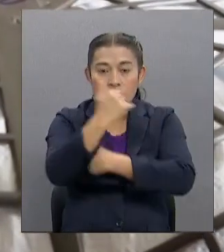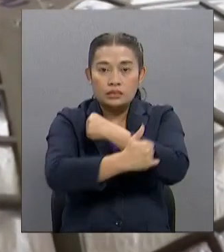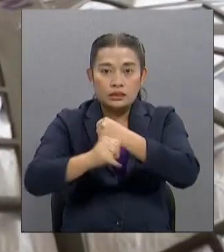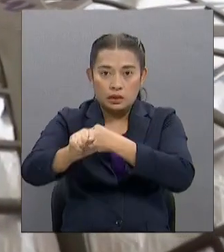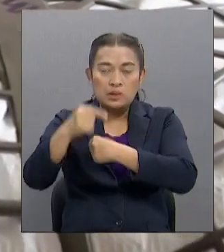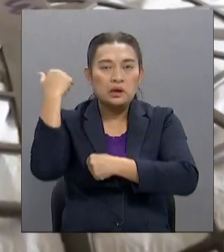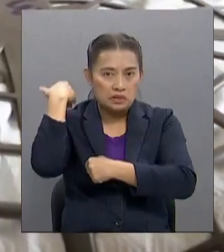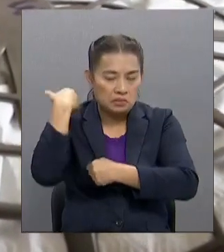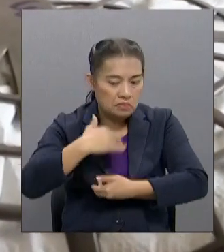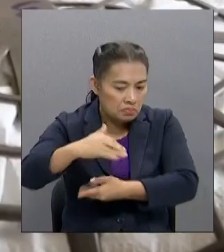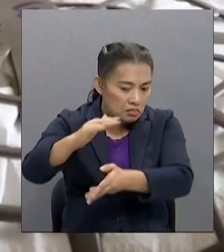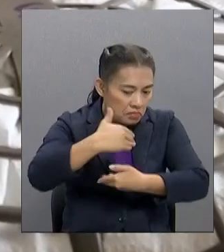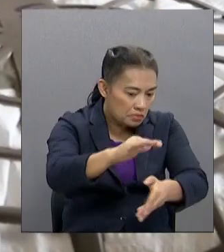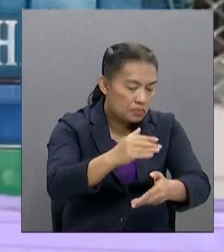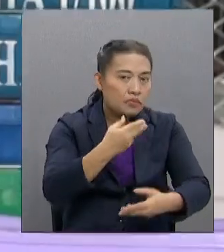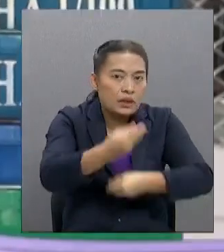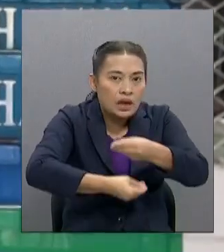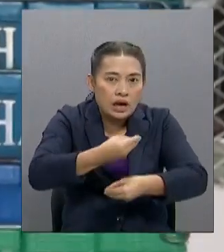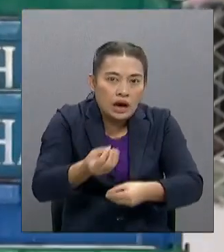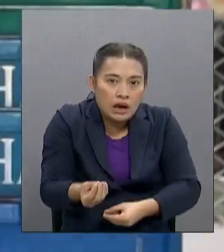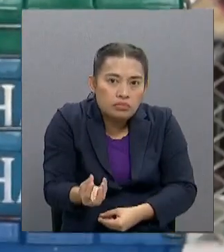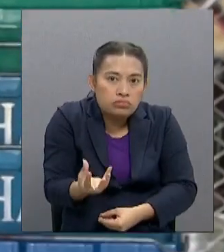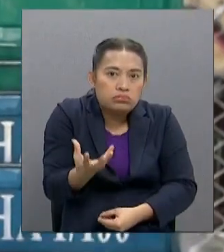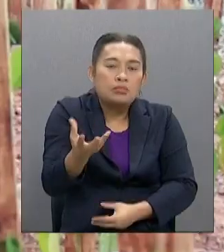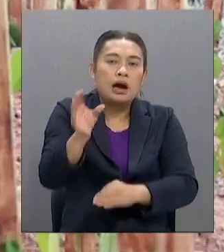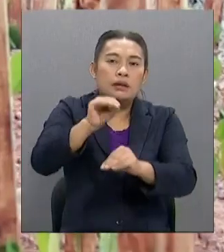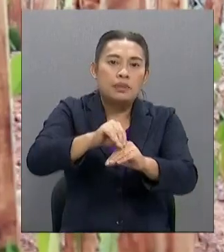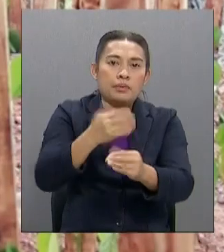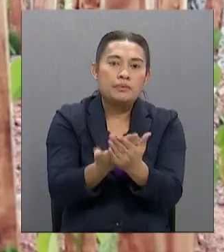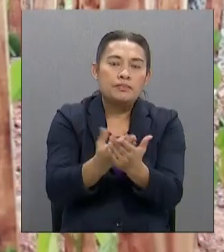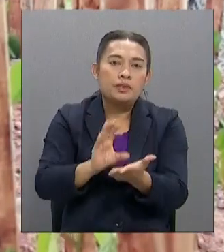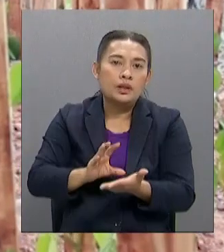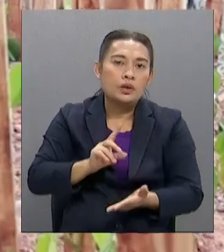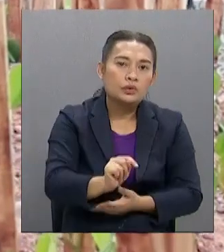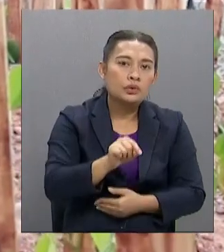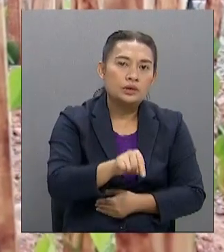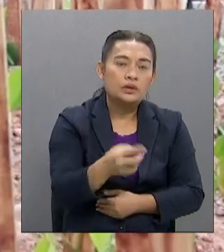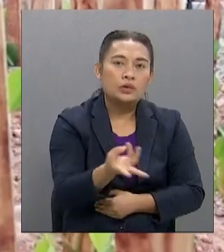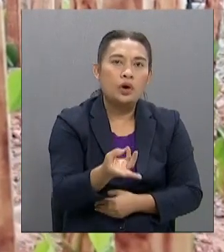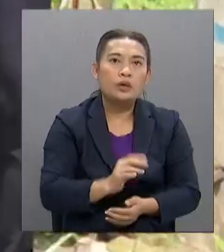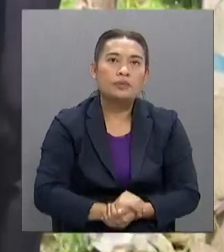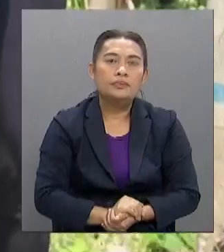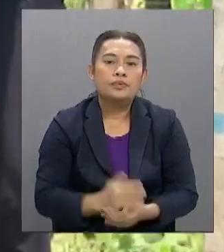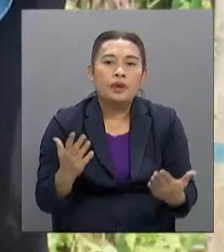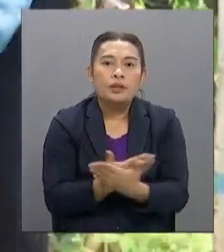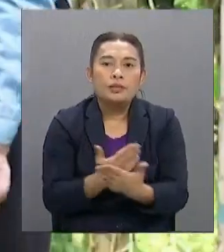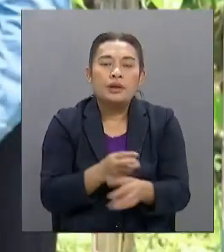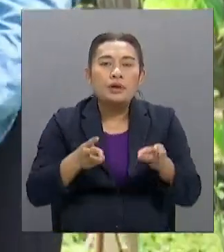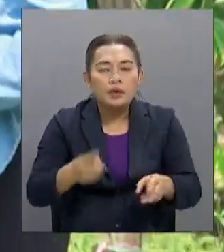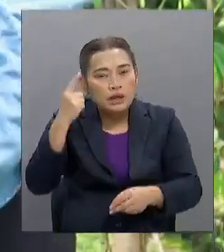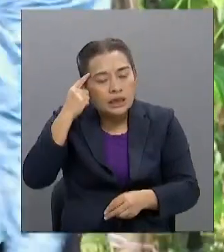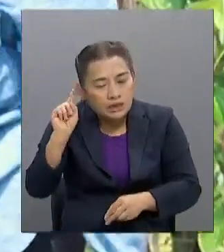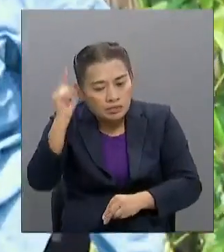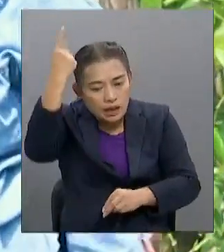ขึ้นทำให้ยอดขายเพิ่มขึ้นเรื่อยๆอีกทั้งการลงทุนก็ต่ำกว่าพืชชนิดอื่นๆโดยปรับเปลี่ยนความคิดของชาวบ้าน